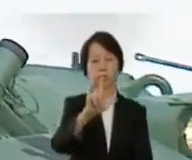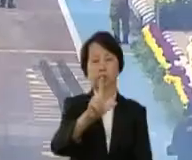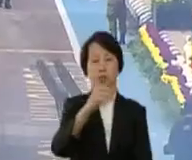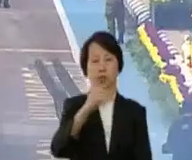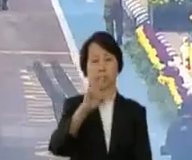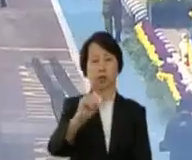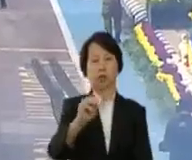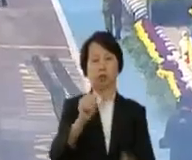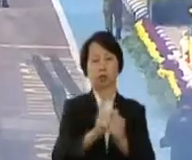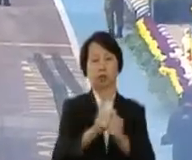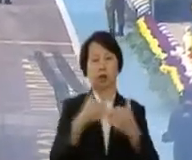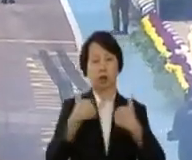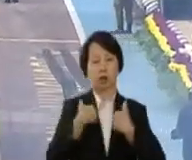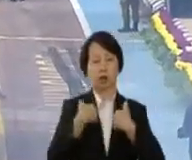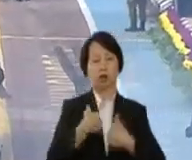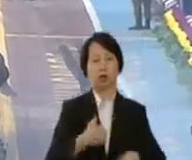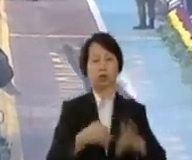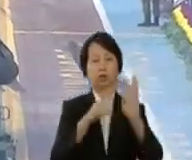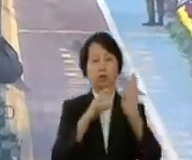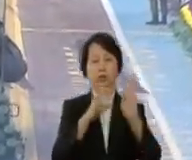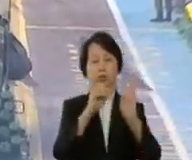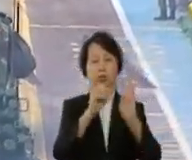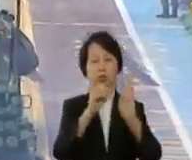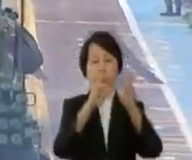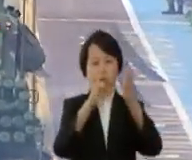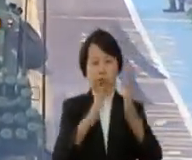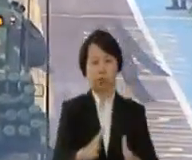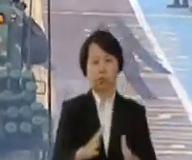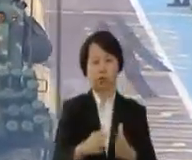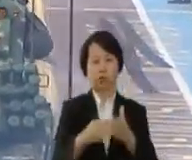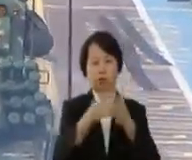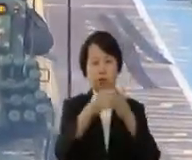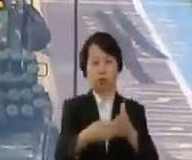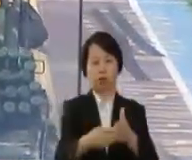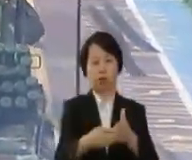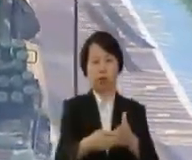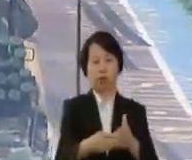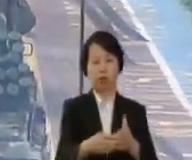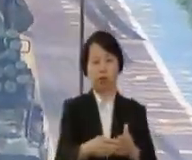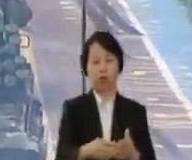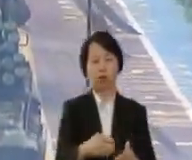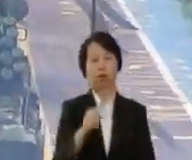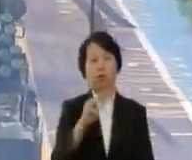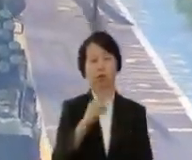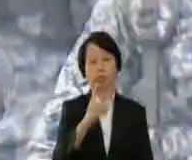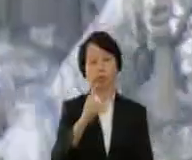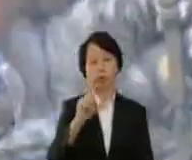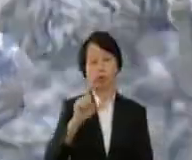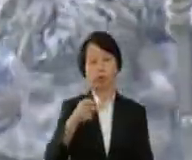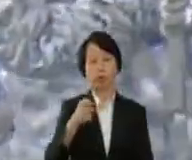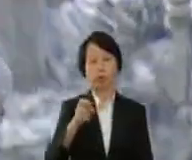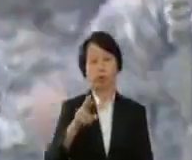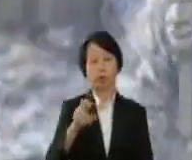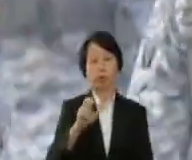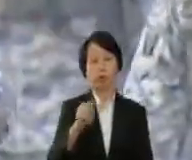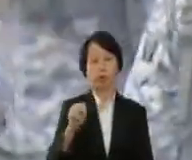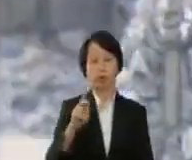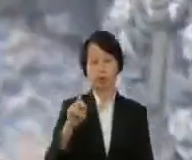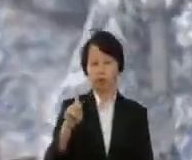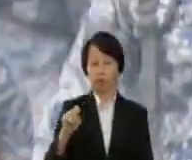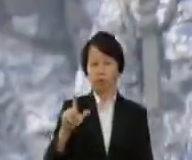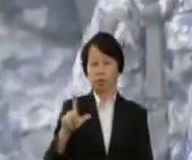Malaysia dengan kekuatan seramai 60 anggota diketuai Lieutenant Commander Muhammad Shamran bin Ramli